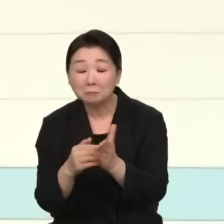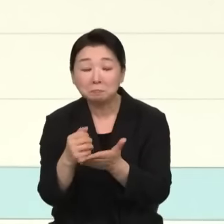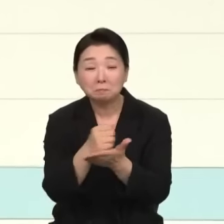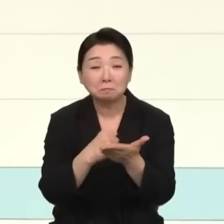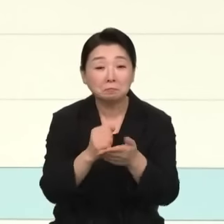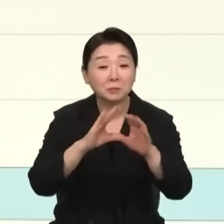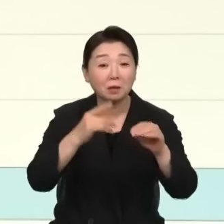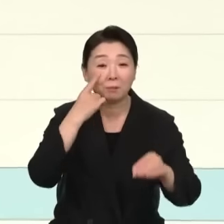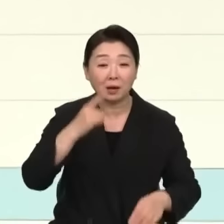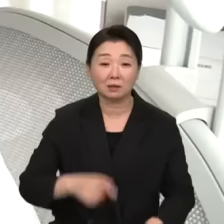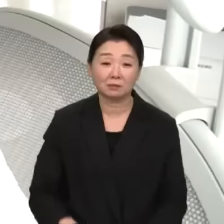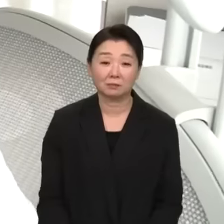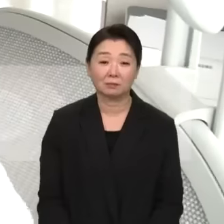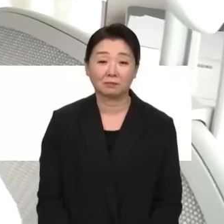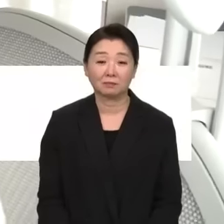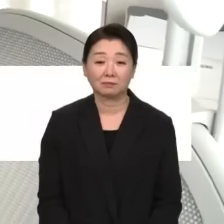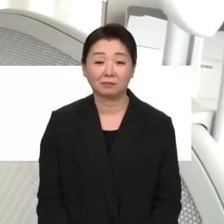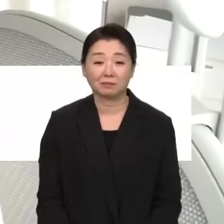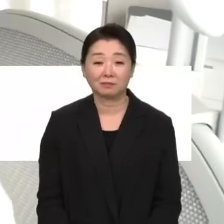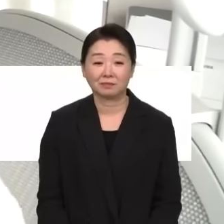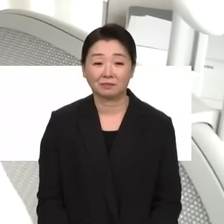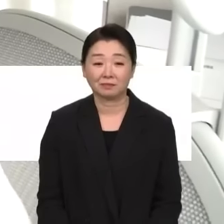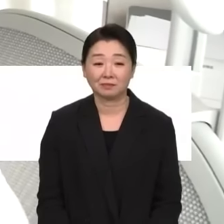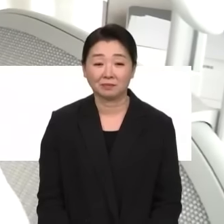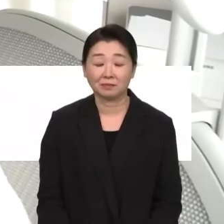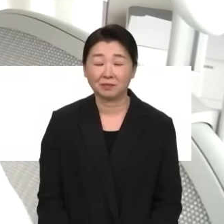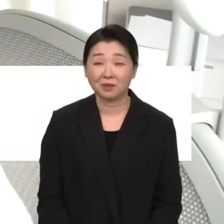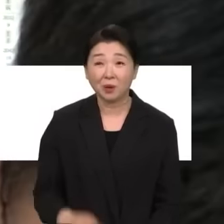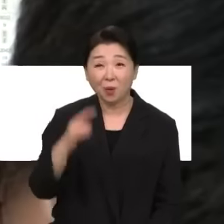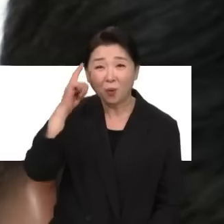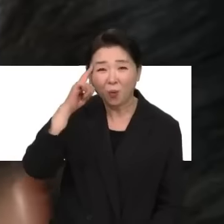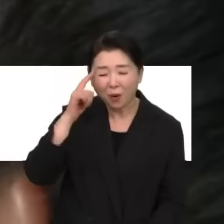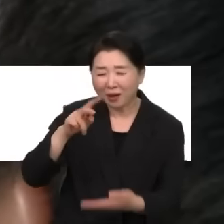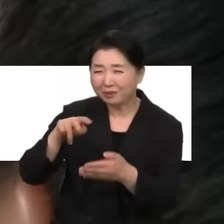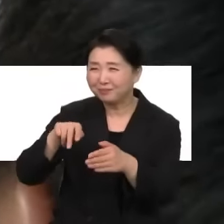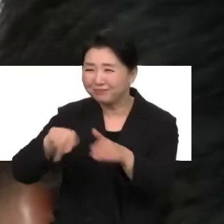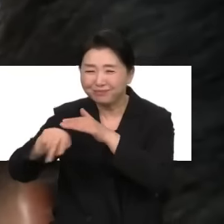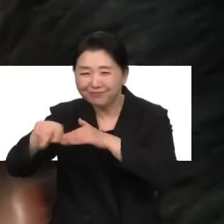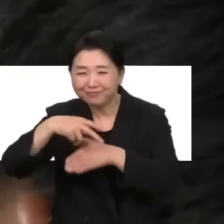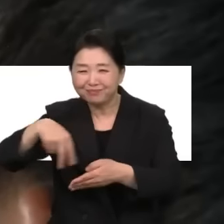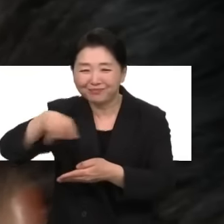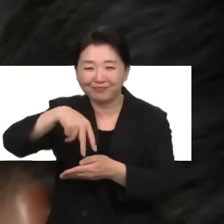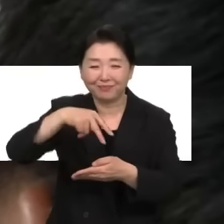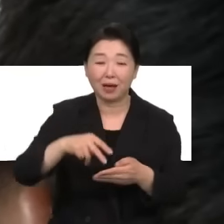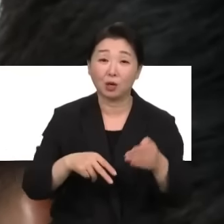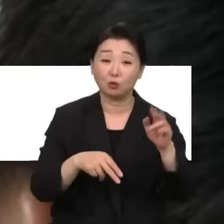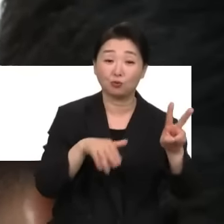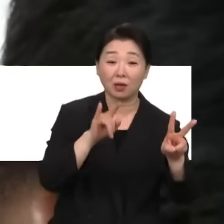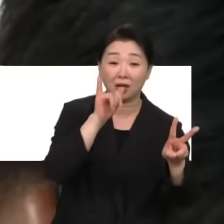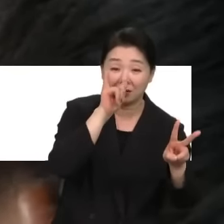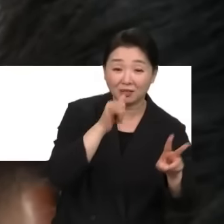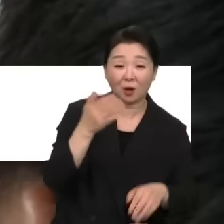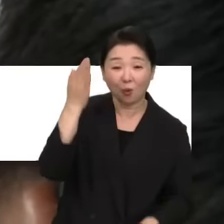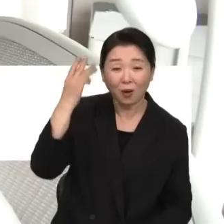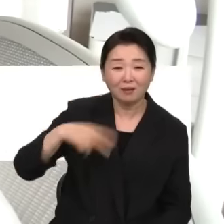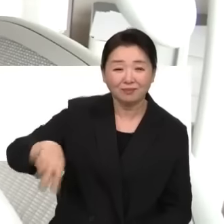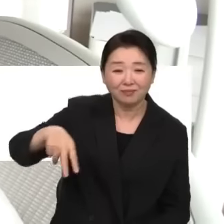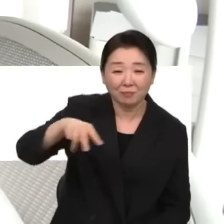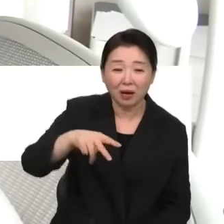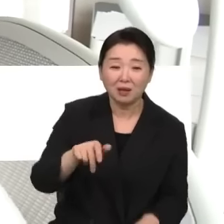해봤습니다. 기자님도 도화살이 두 개나 있으시네요. 이제 과거에는 도화살이 이제 여사가 남자를 홀리는 사례가지고